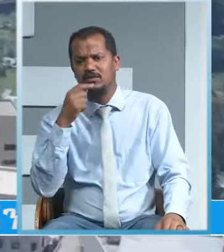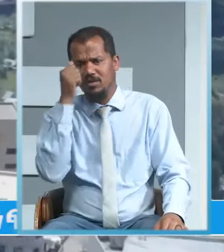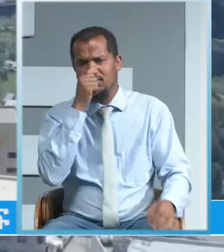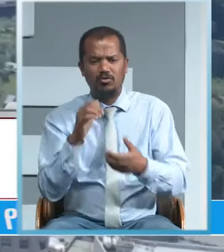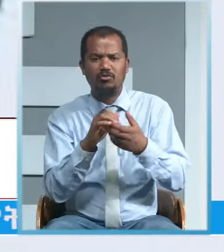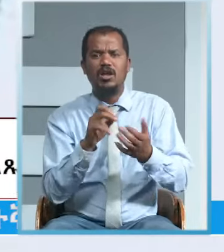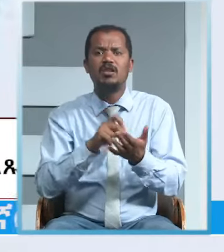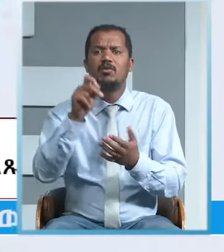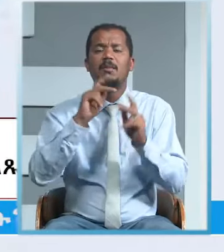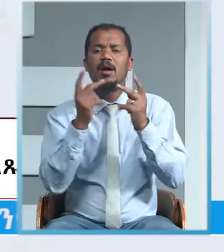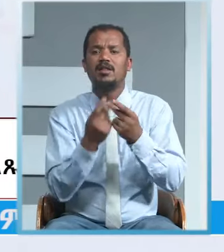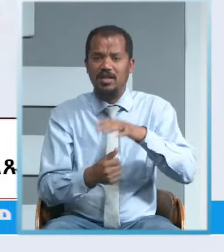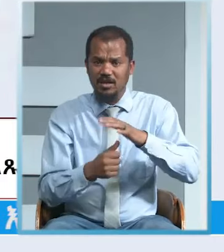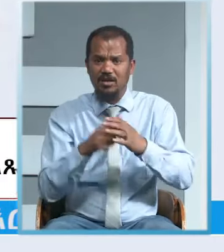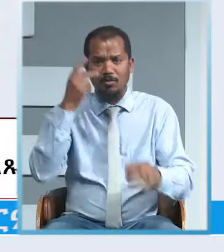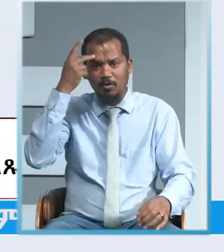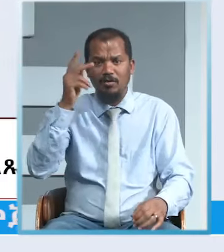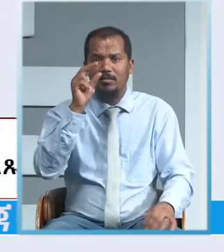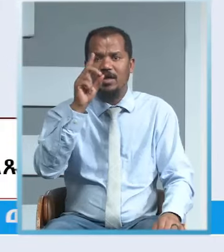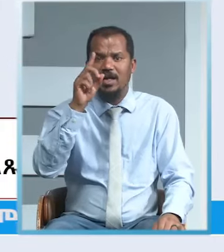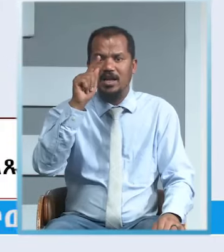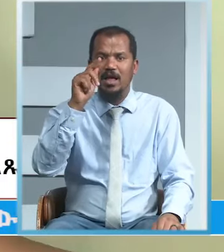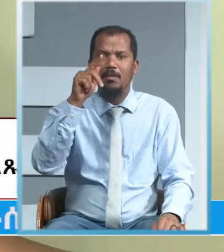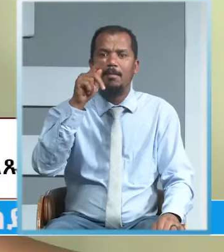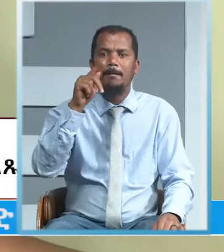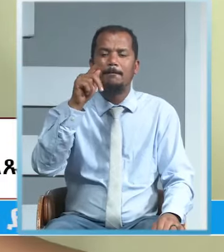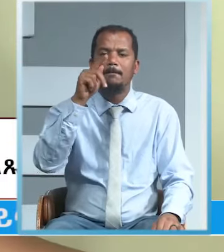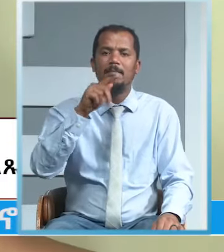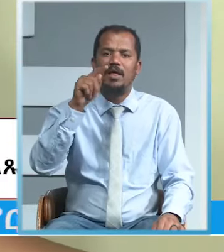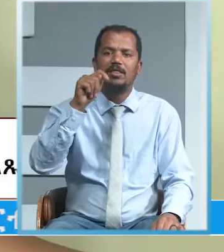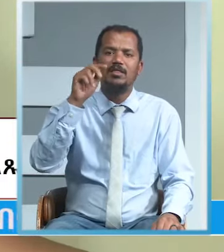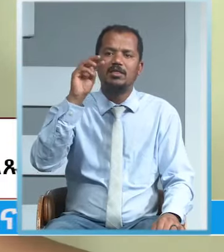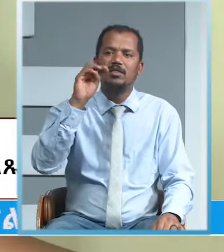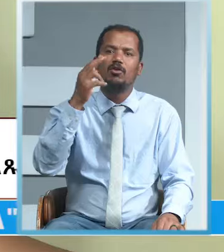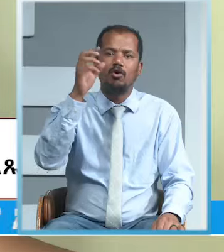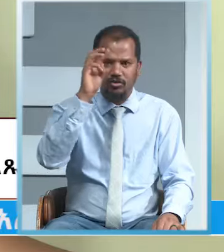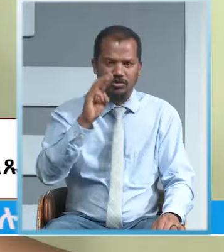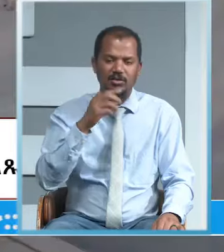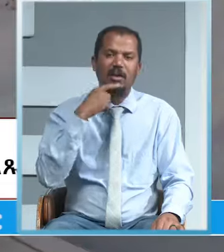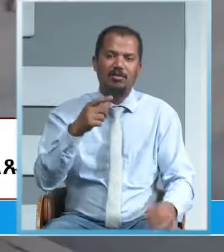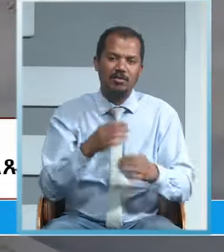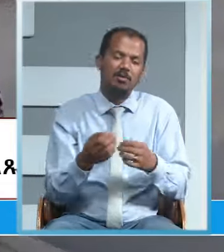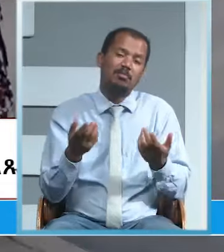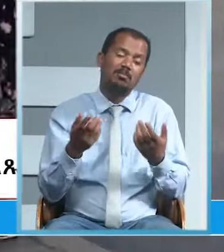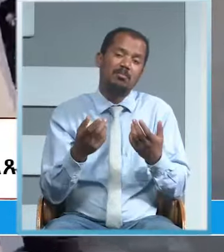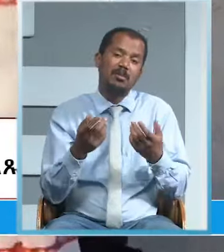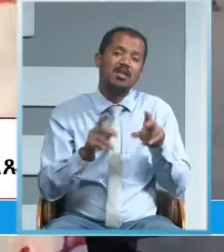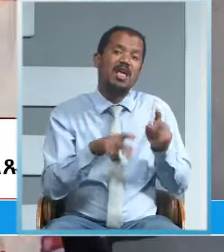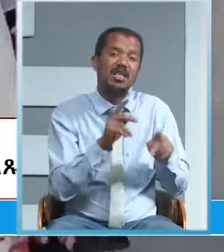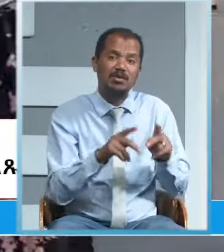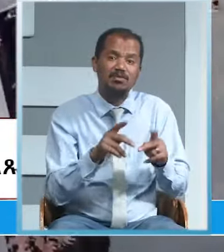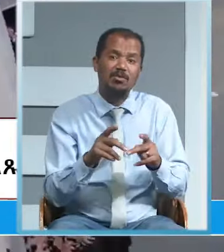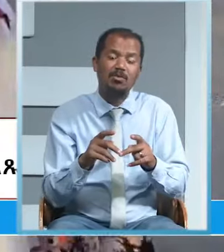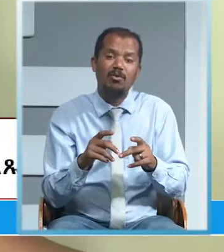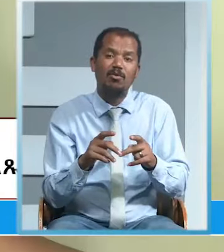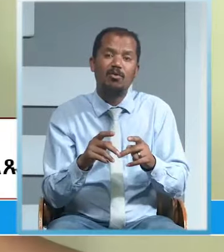ሶሻል ዲሞክራሲ ፓርቲ ሊቀመንበር ፕሮፌሰር በየነ ጴጥሮስ ይናገራሉ። የኢትዮጵያ ፖለቲካ ፓርቲዎች መቼም የህዝብ ወገን